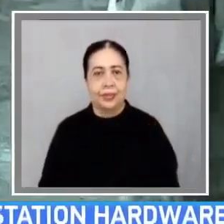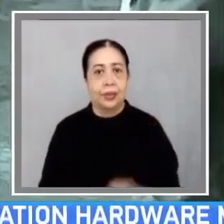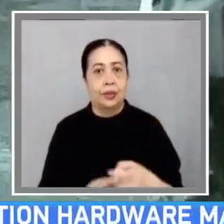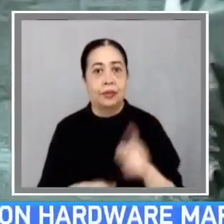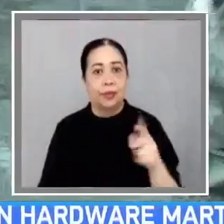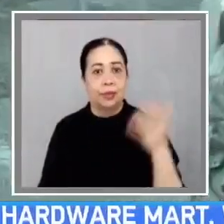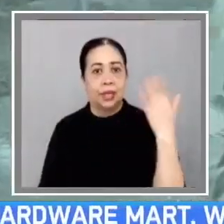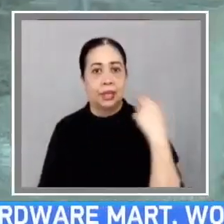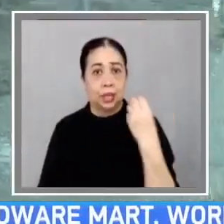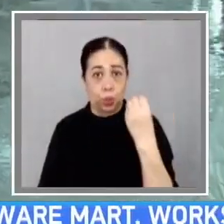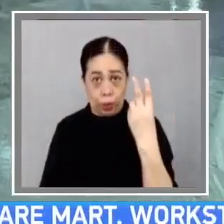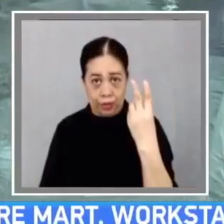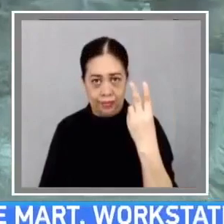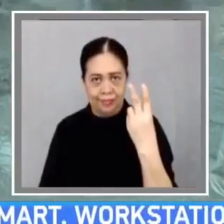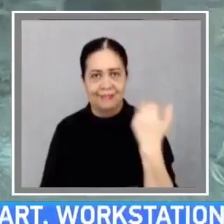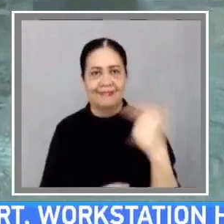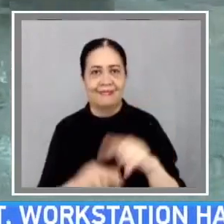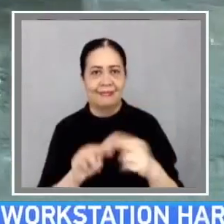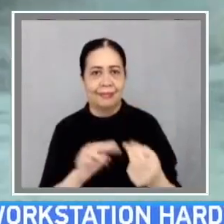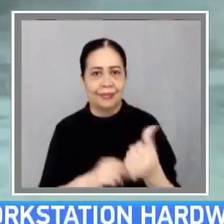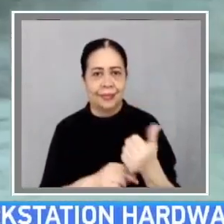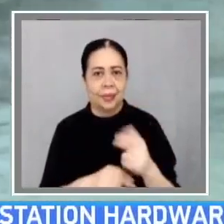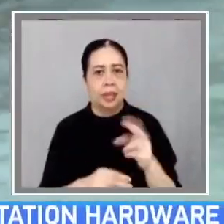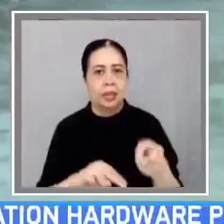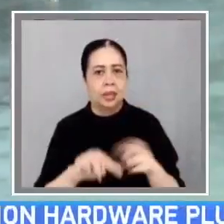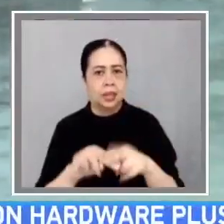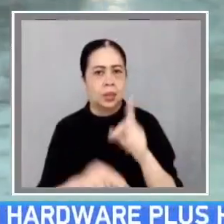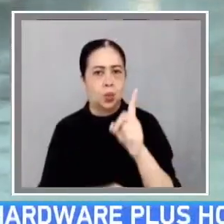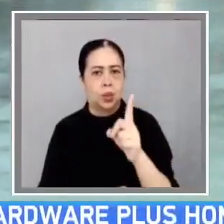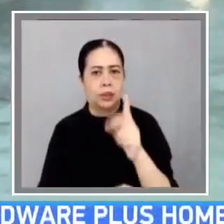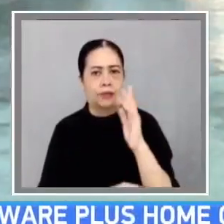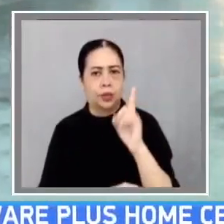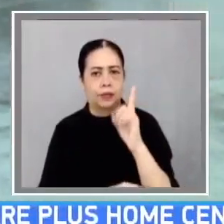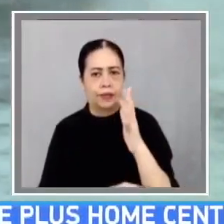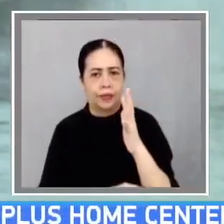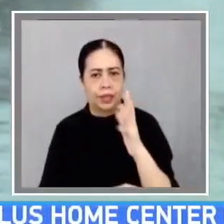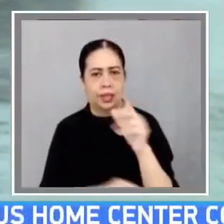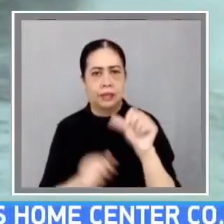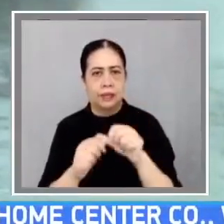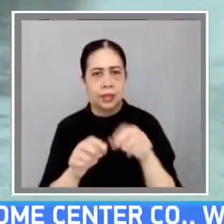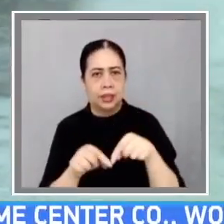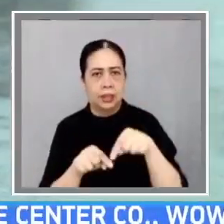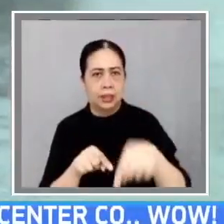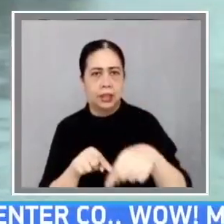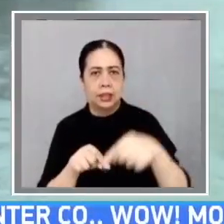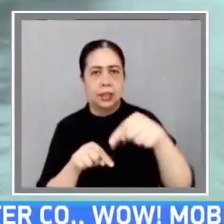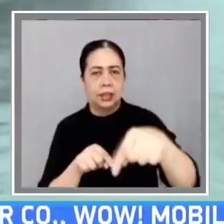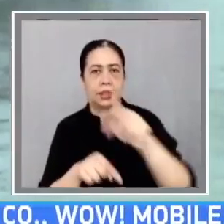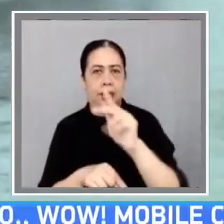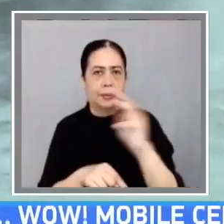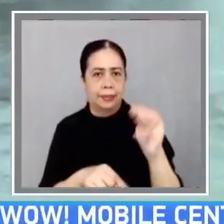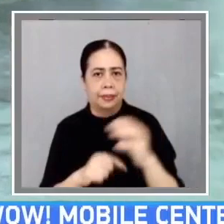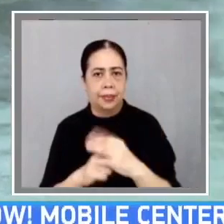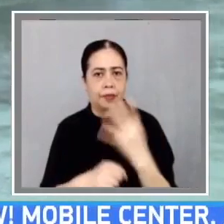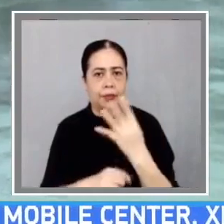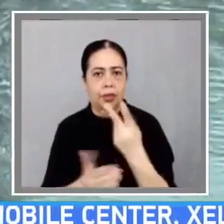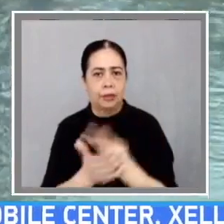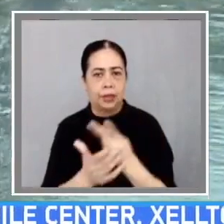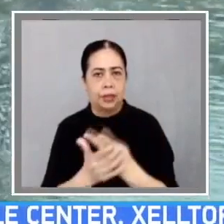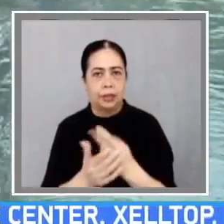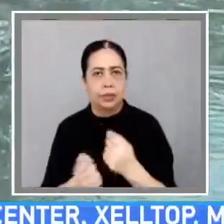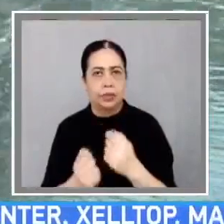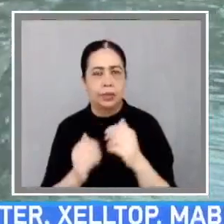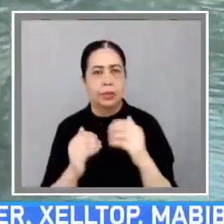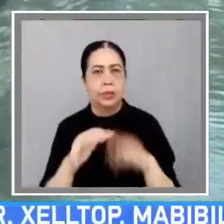12 pesos, may dagdag na 1 peso and 50 centavos naman sa bawat dagdag na kilometro. 40 pesos naman ang minimum ng pamasahe